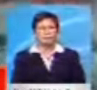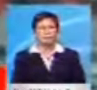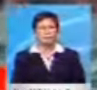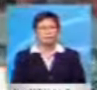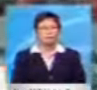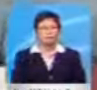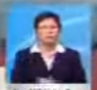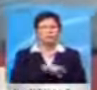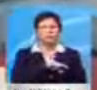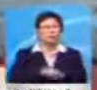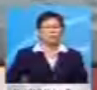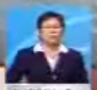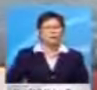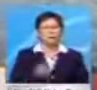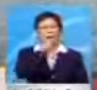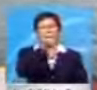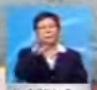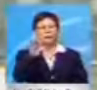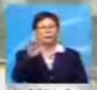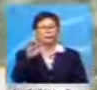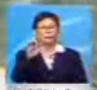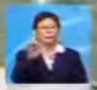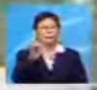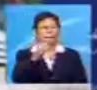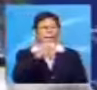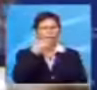greig Alexander malukan peserta